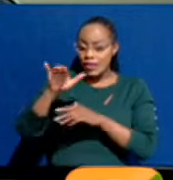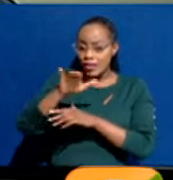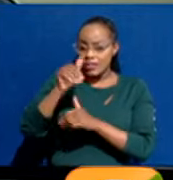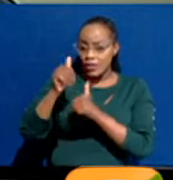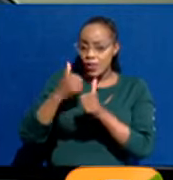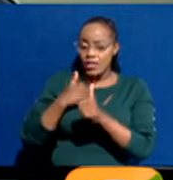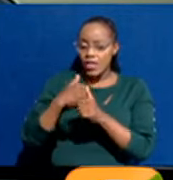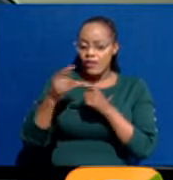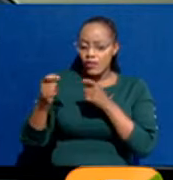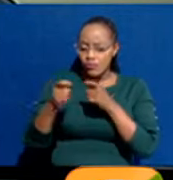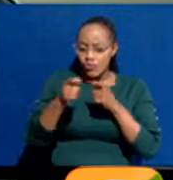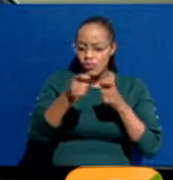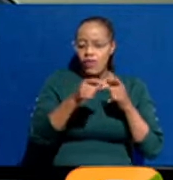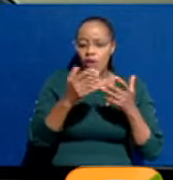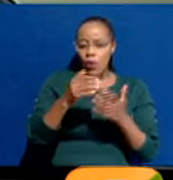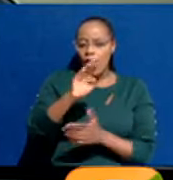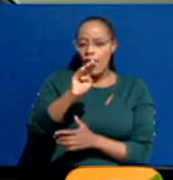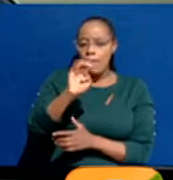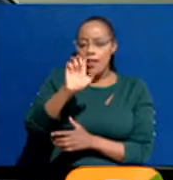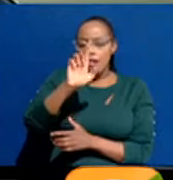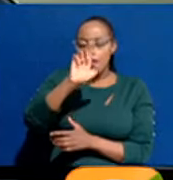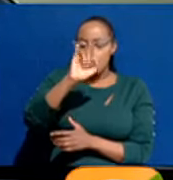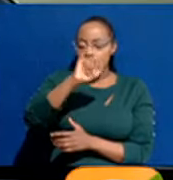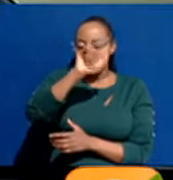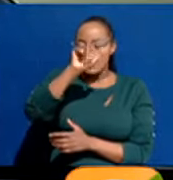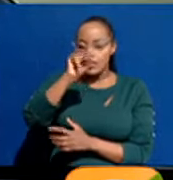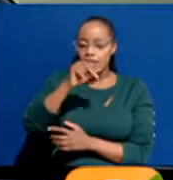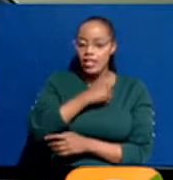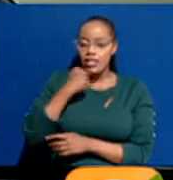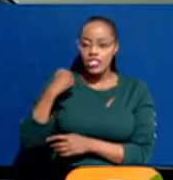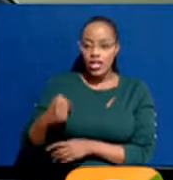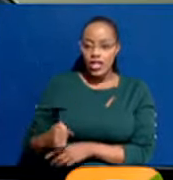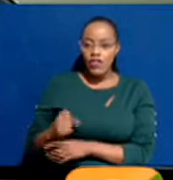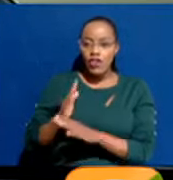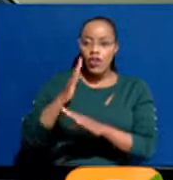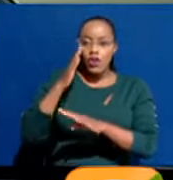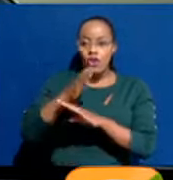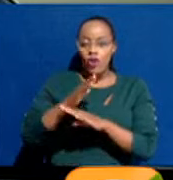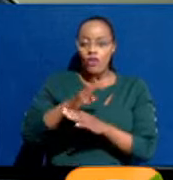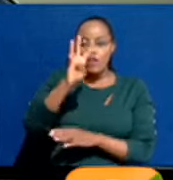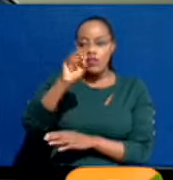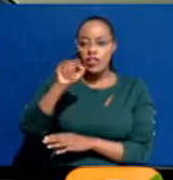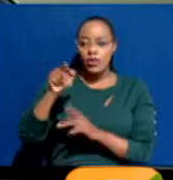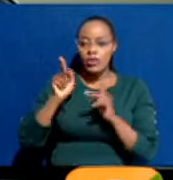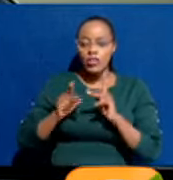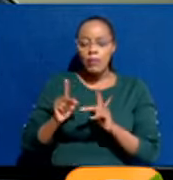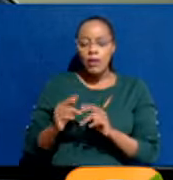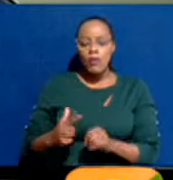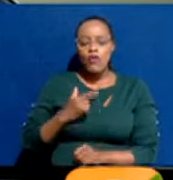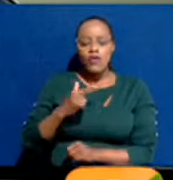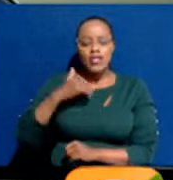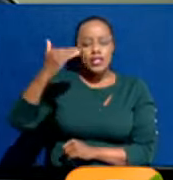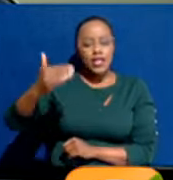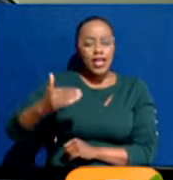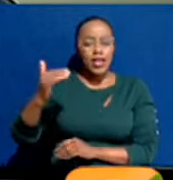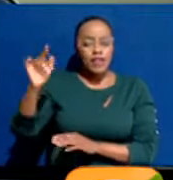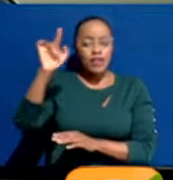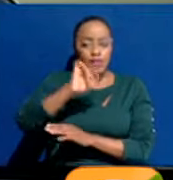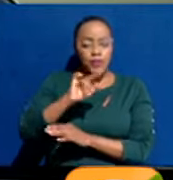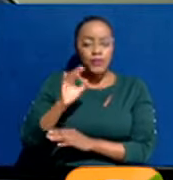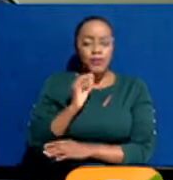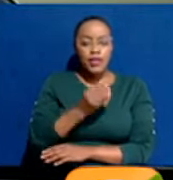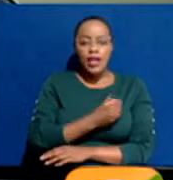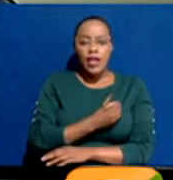cha utalii kikuu Beijin, Uchina, ambapo inakadiriwa kuwa watu zaidi ya 40,000 huzuru eneo hilo kila siku. Na mwanahabari